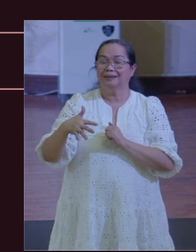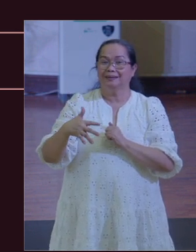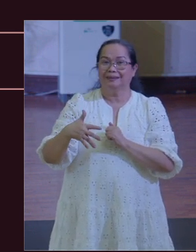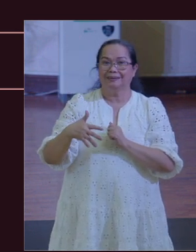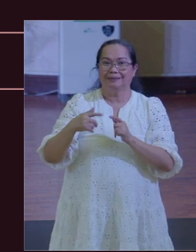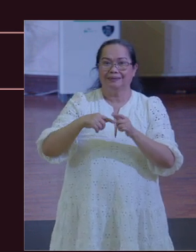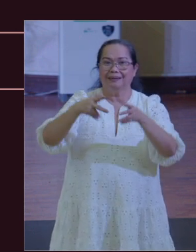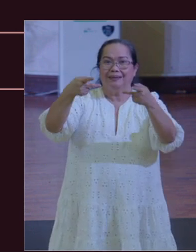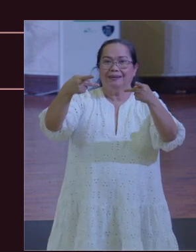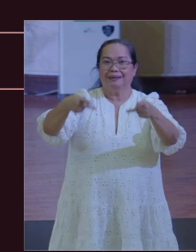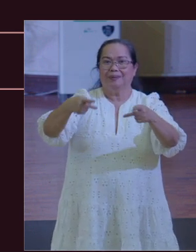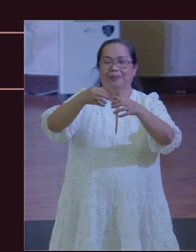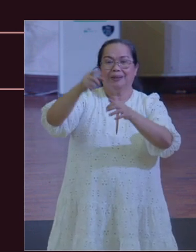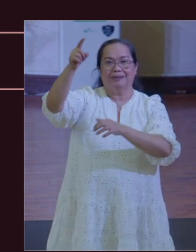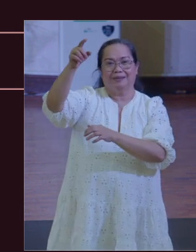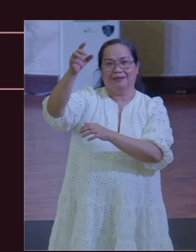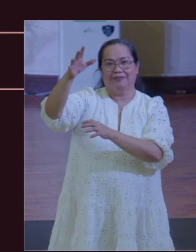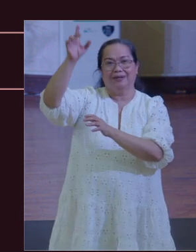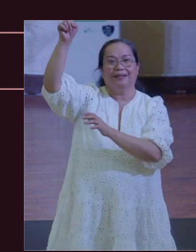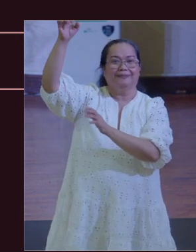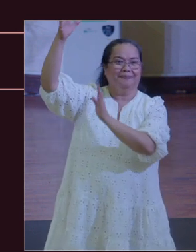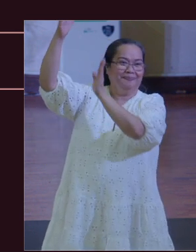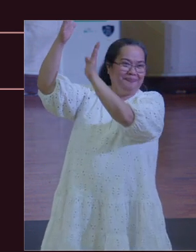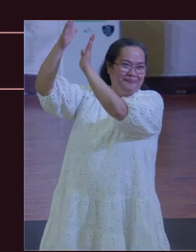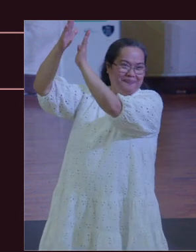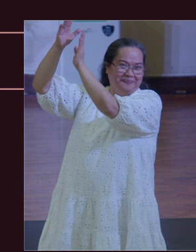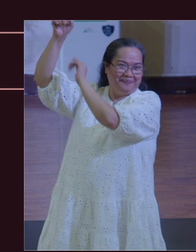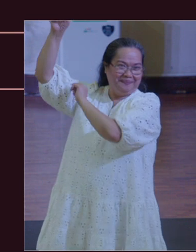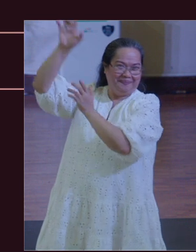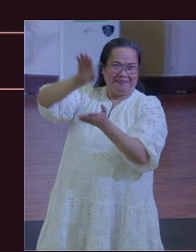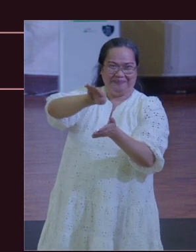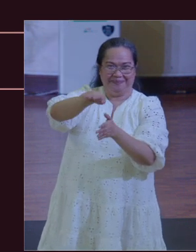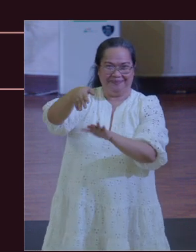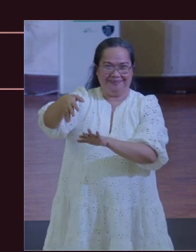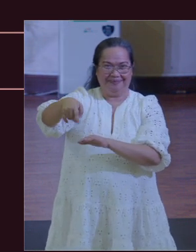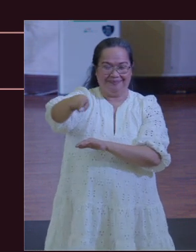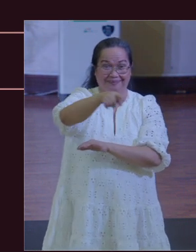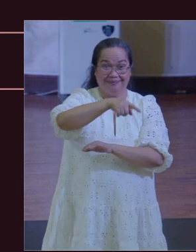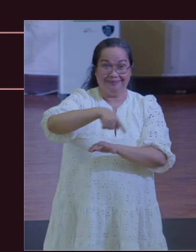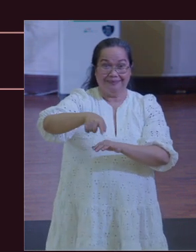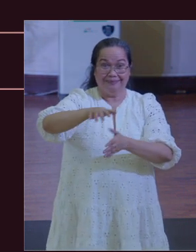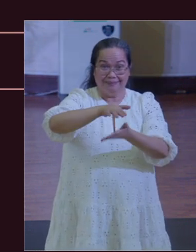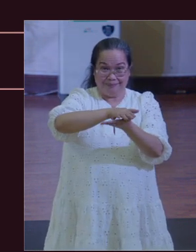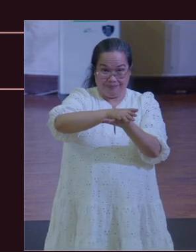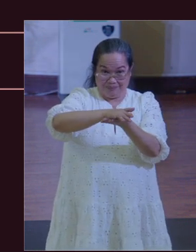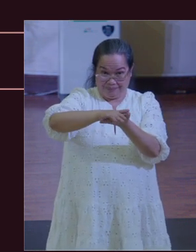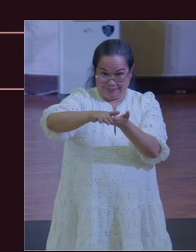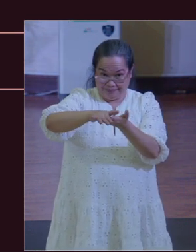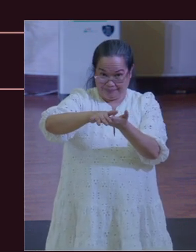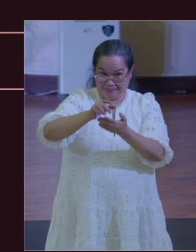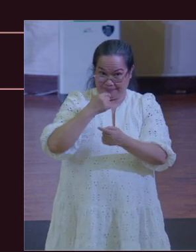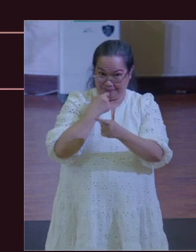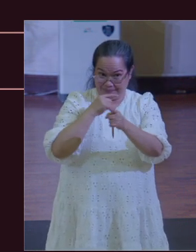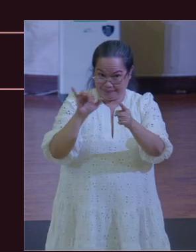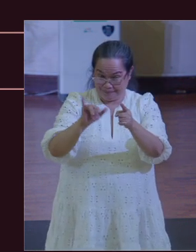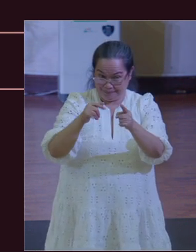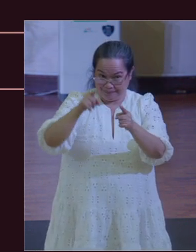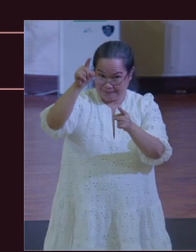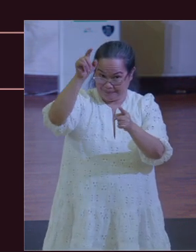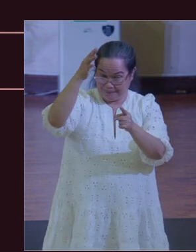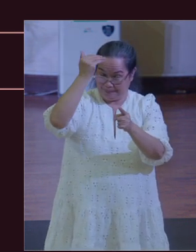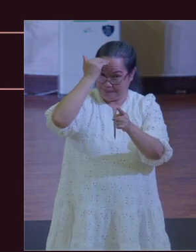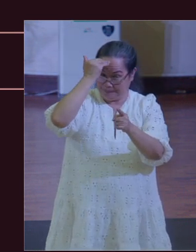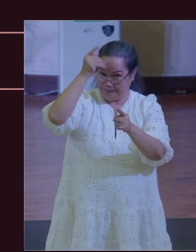sa presensya na tayo ng Diyos noon sa langit na. So, anong difference? Well, justification, legal standing. Ibig sabihin, as far as God